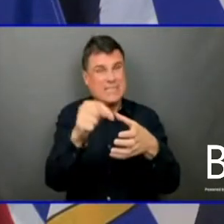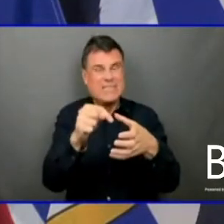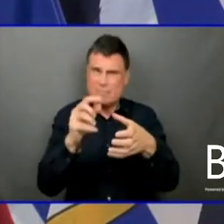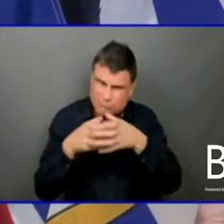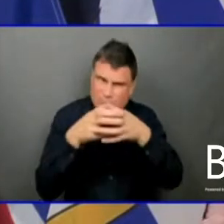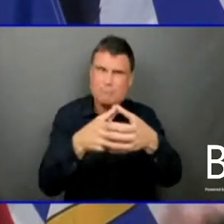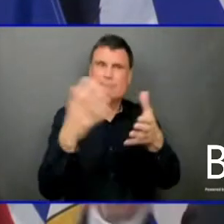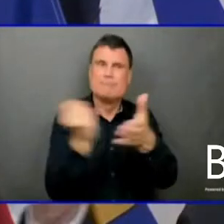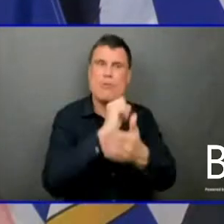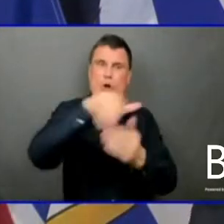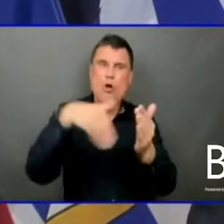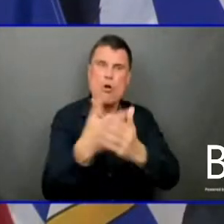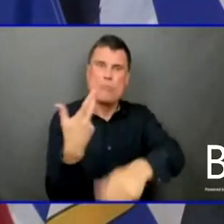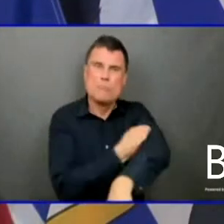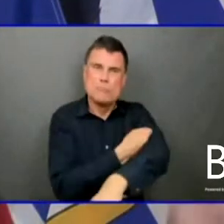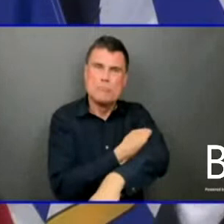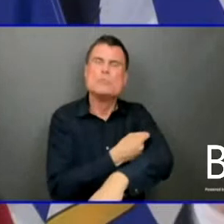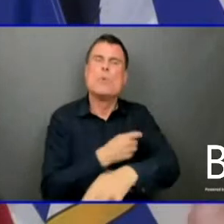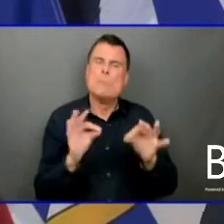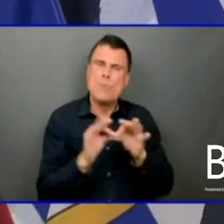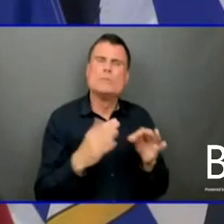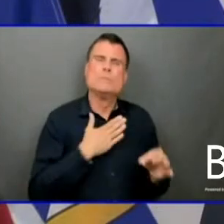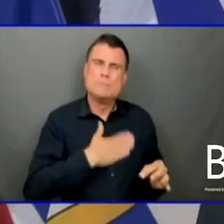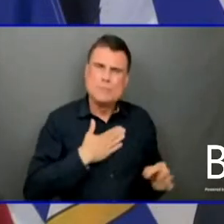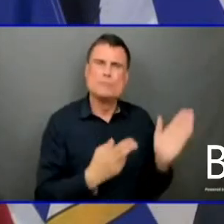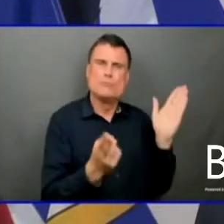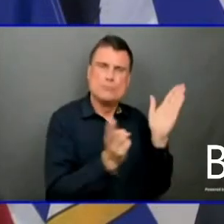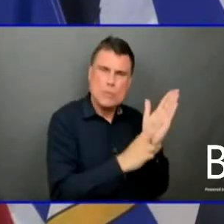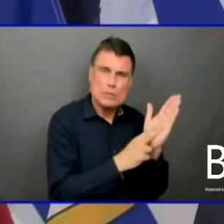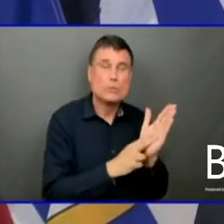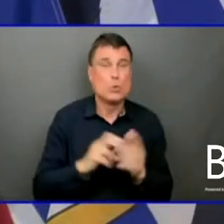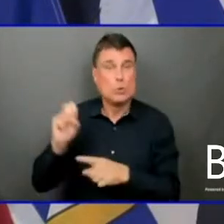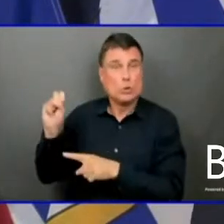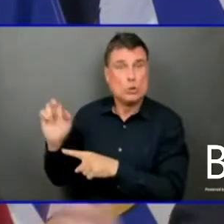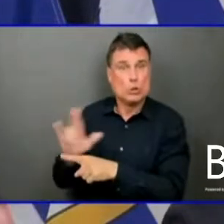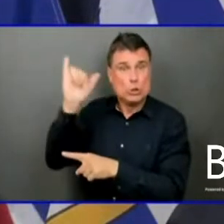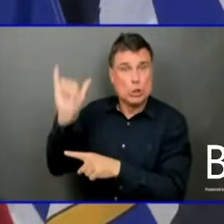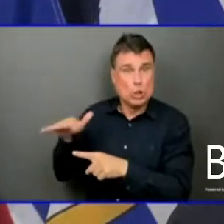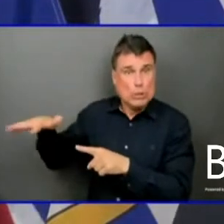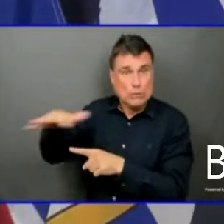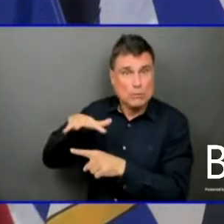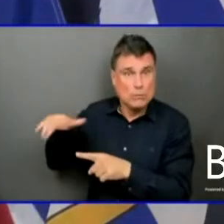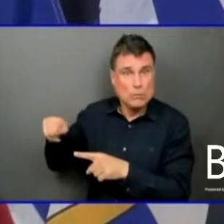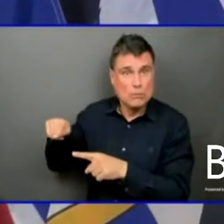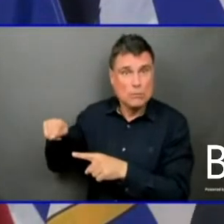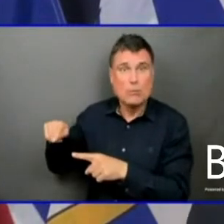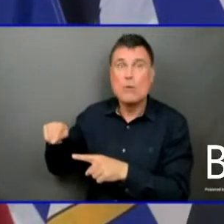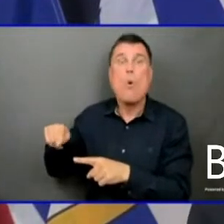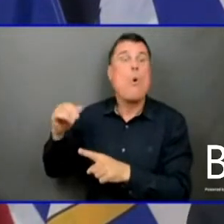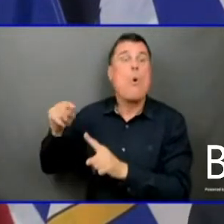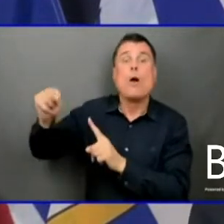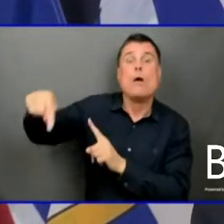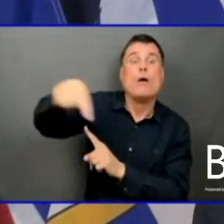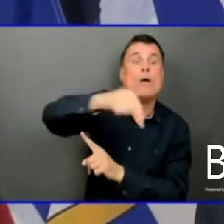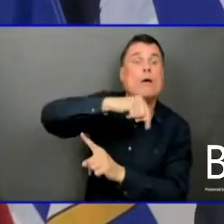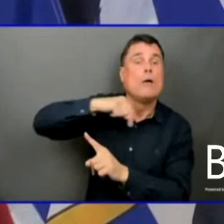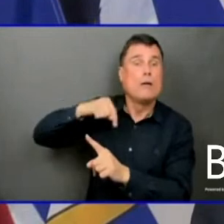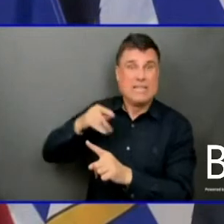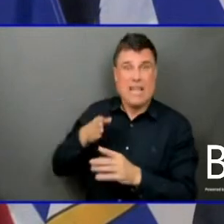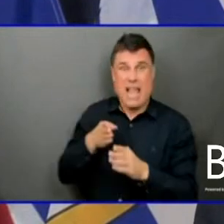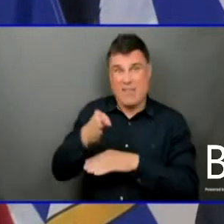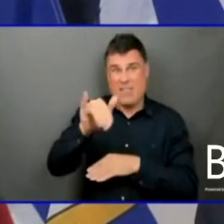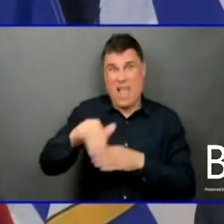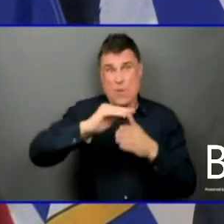you're in Surrey or not, after the weekend. 那么同时呢，这个周末以后，不管你是不是在树立